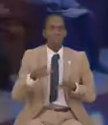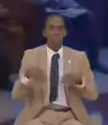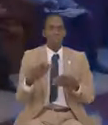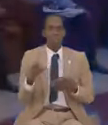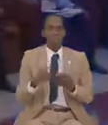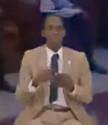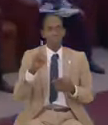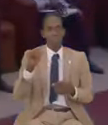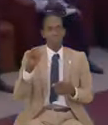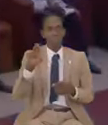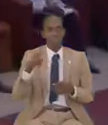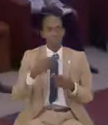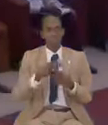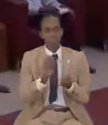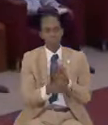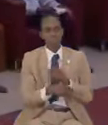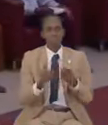berthaza